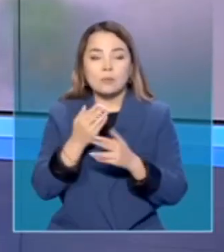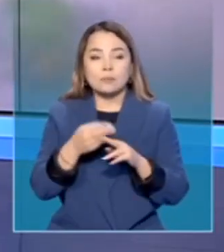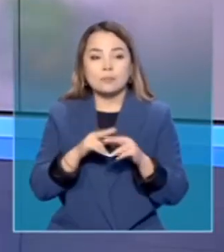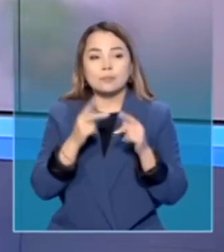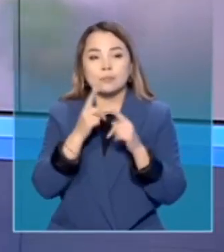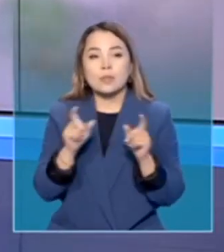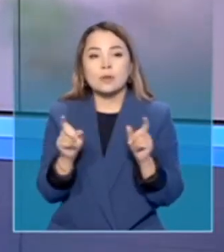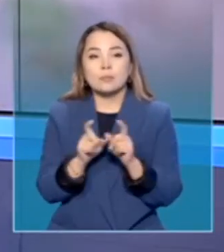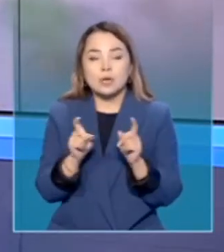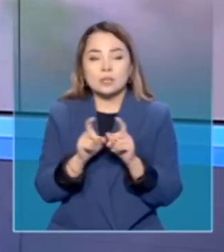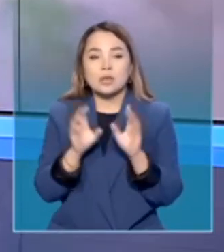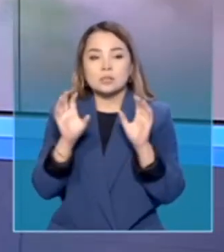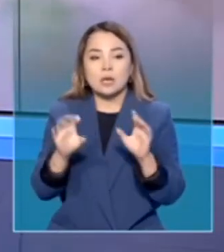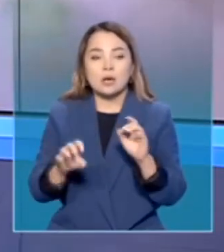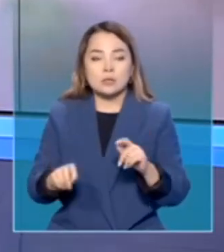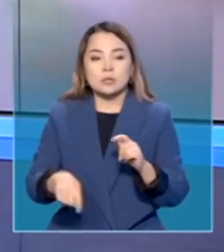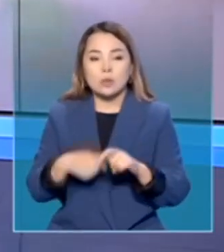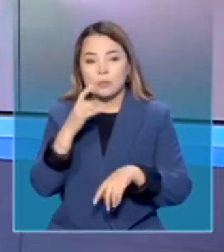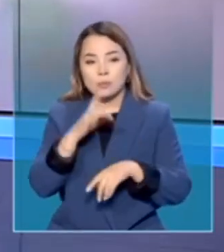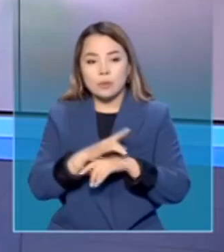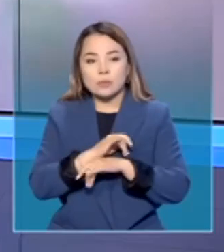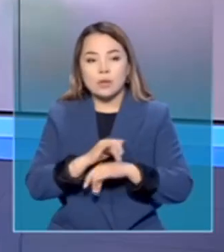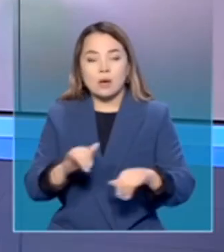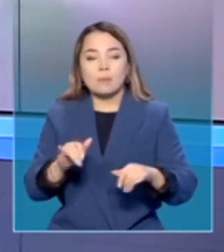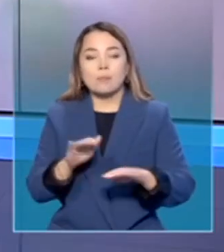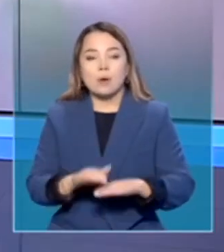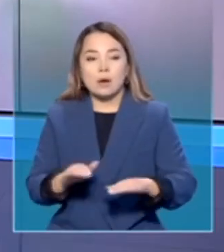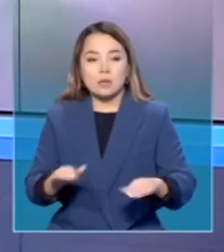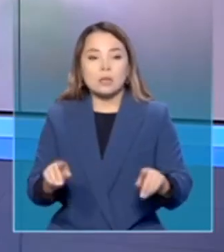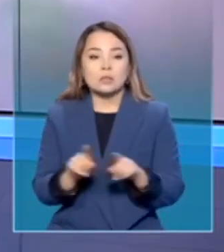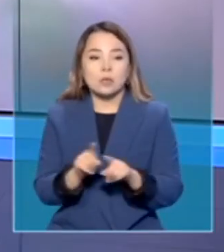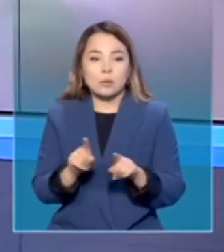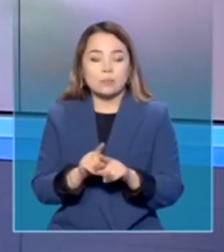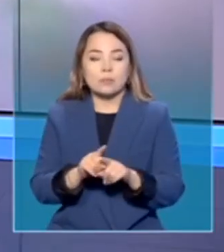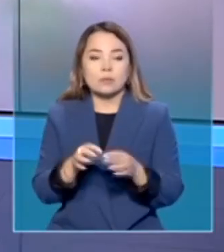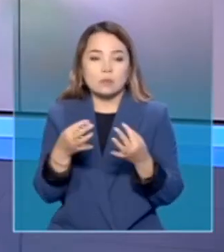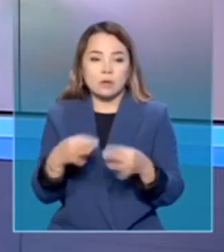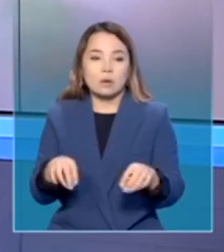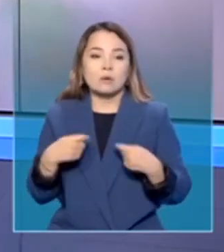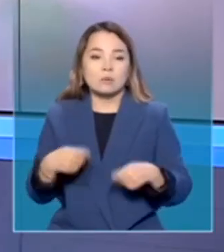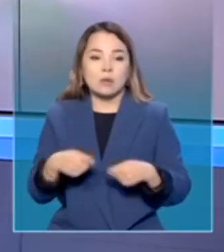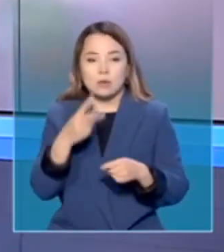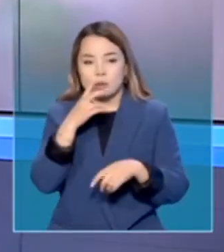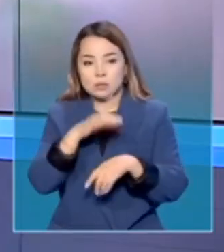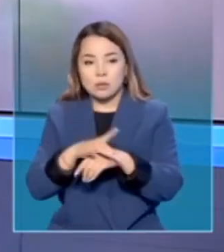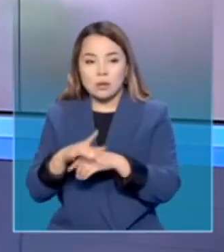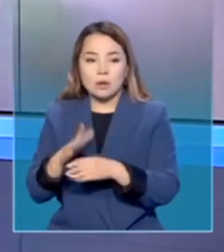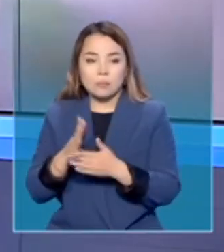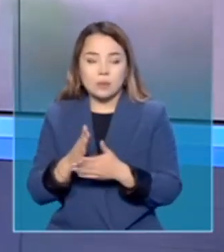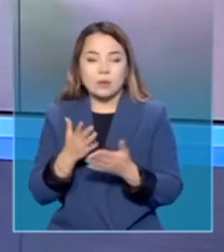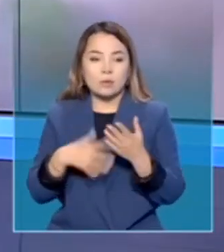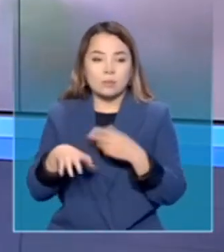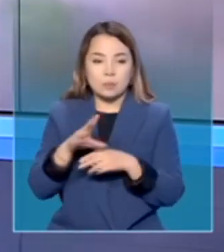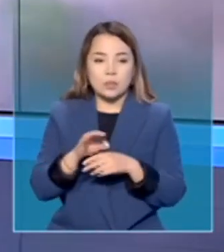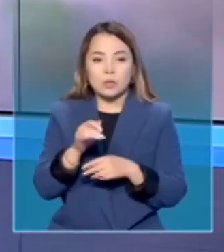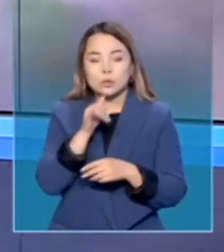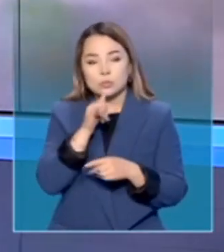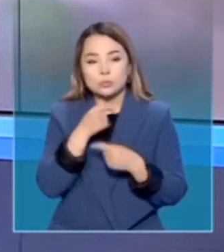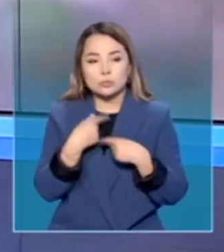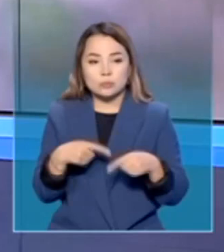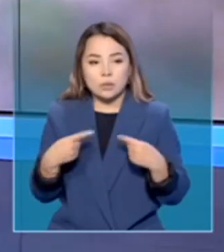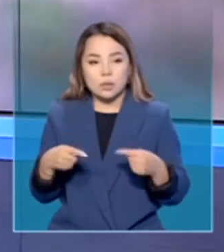айтуынша, дүкендер заңды белден басып темекілерді балаларға да еркін сатып жатыр. Сондықтан қыздырылатын шылым